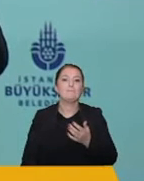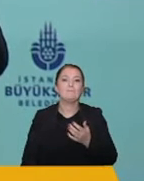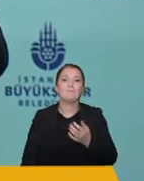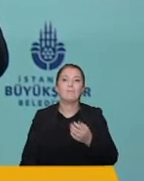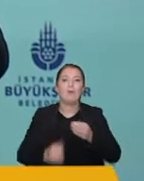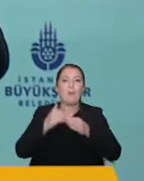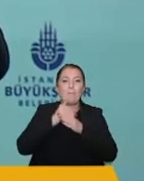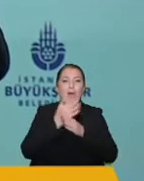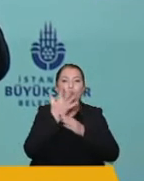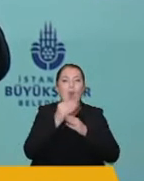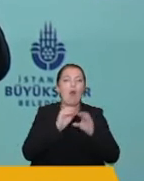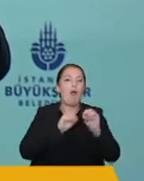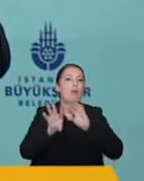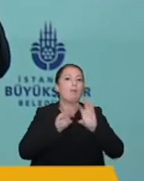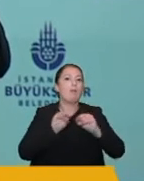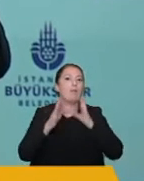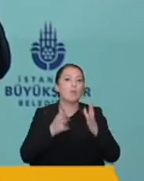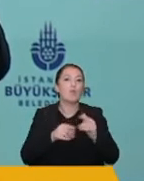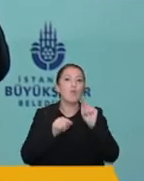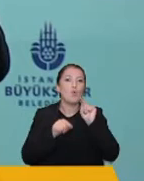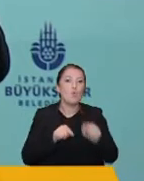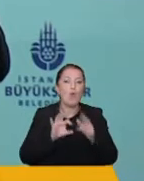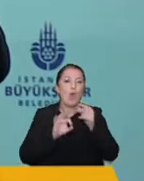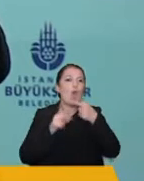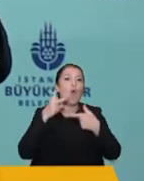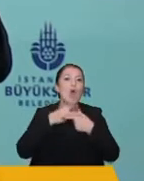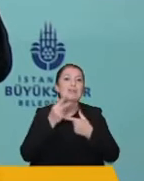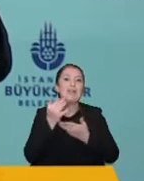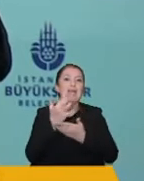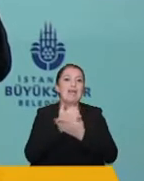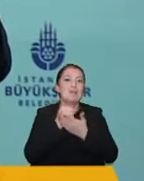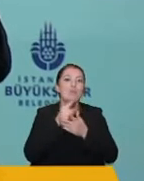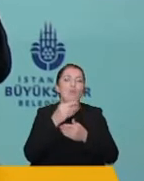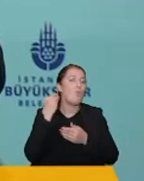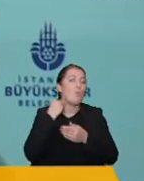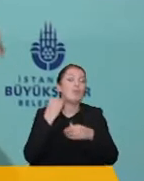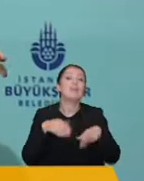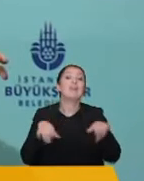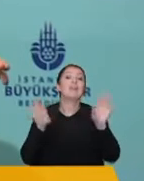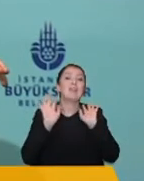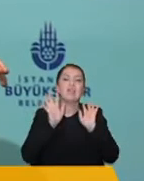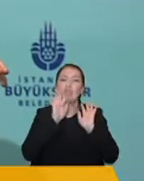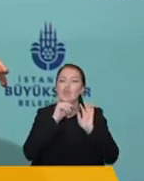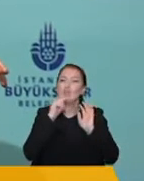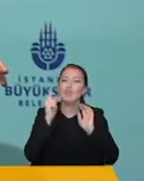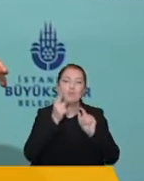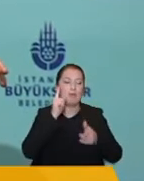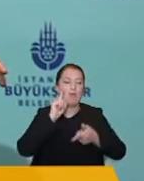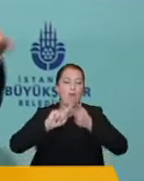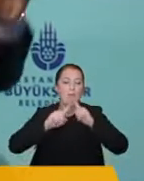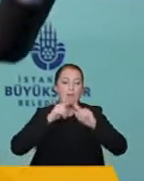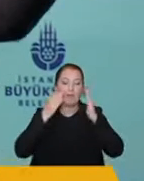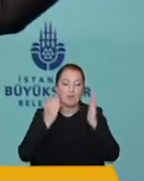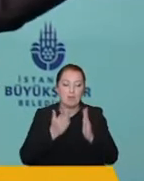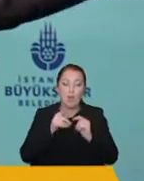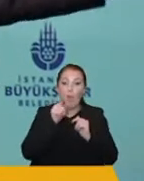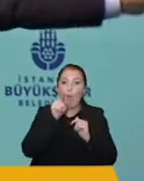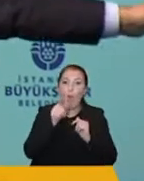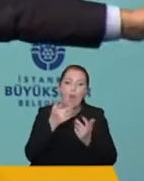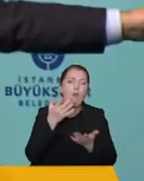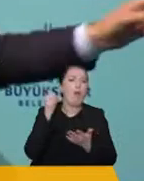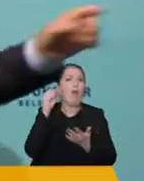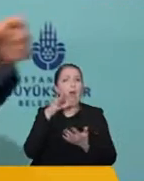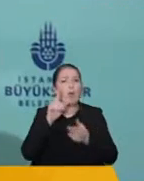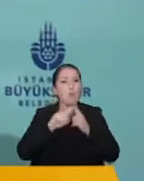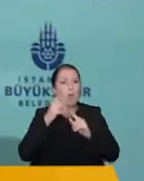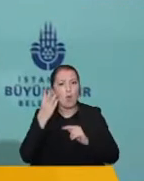pay olarak dağıtılır. Bu öz gelirdir. Bu borç morç değil. Hiçbir parti de orada, ister AK Parti